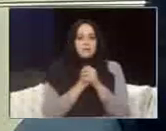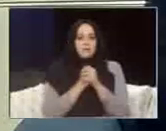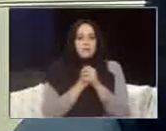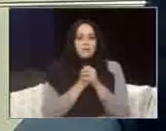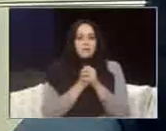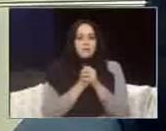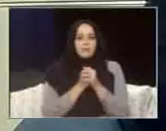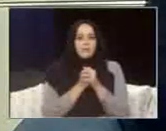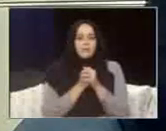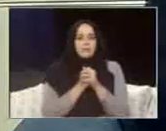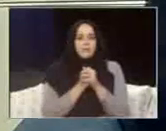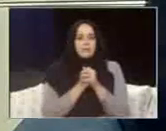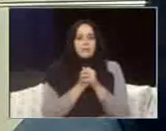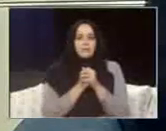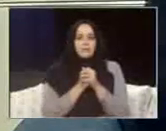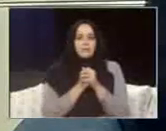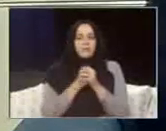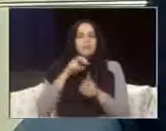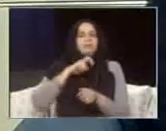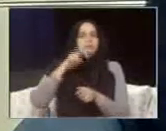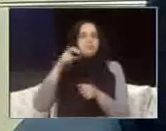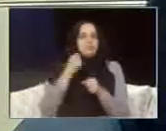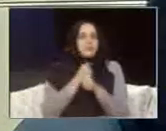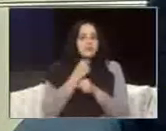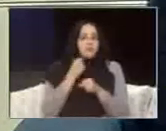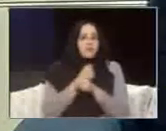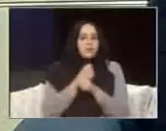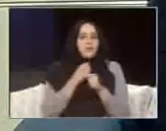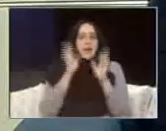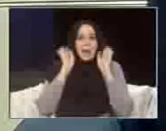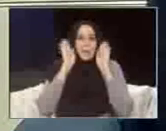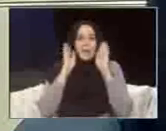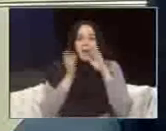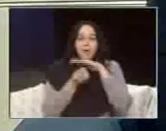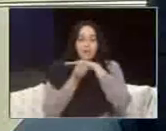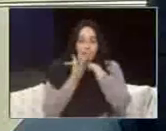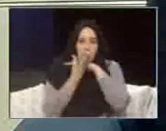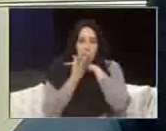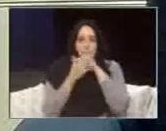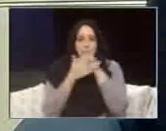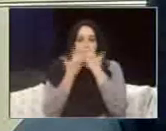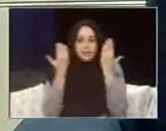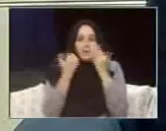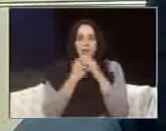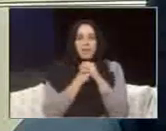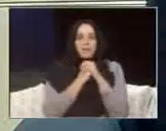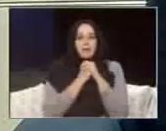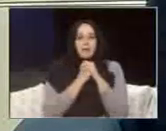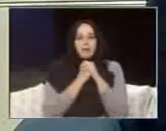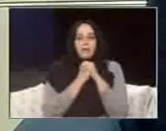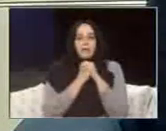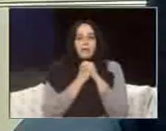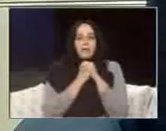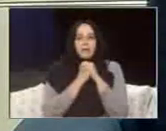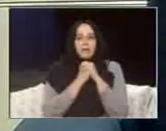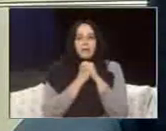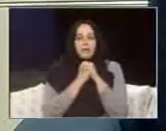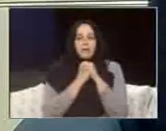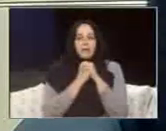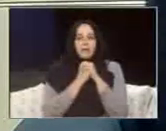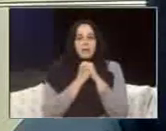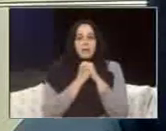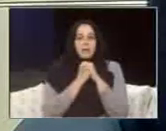نتعرف نخدم وصلي الفجر ونروح، اسكو يقبل لي مقبول ولا كيفاش؟